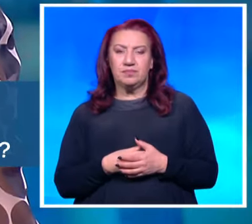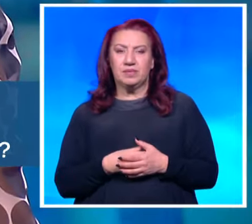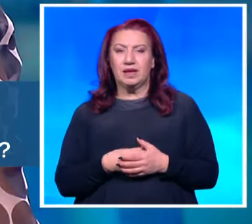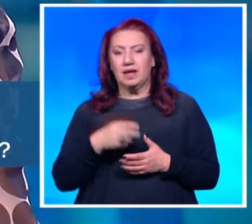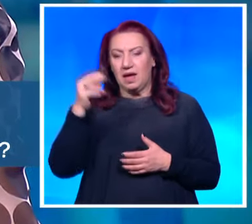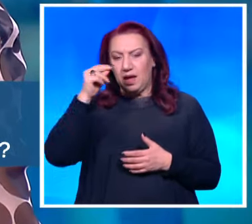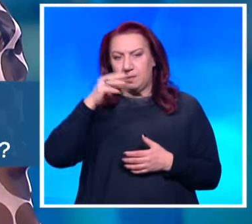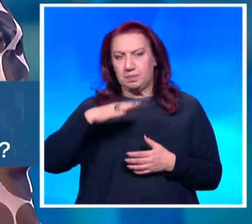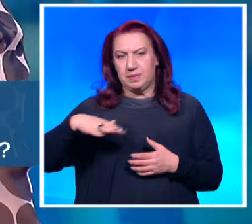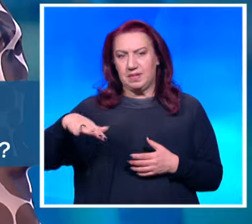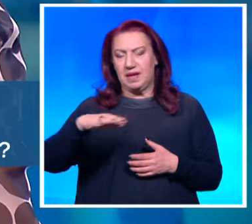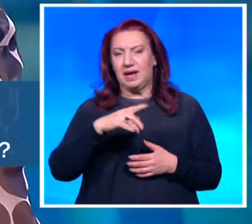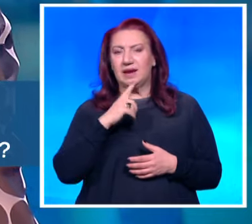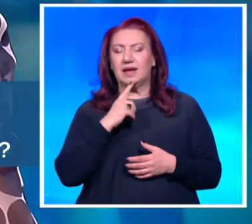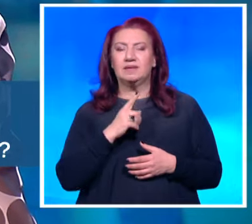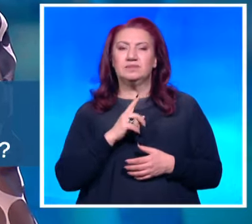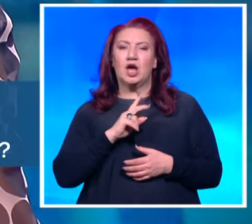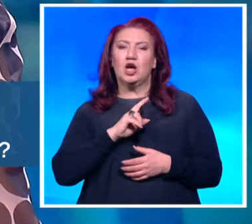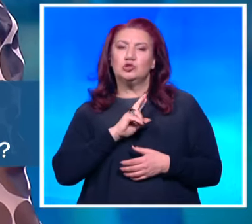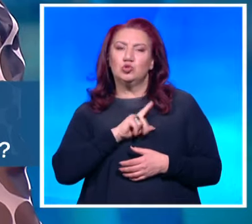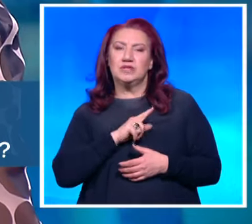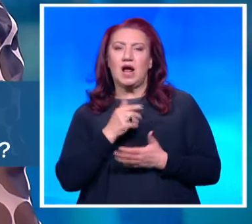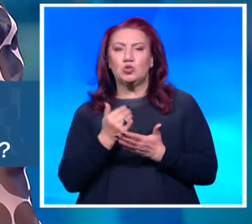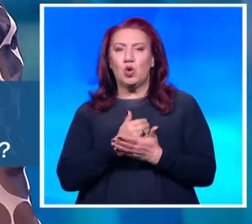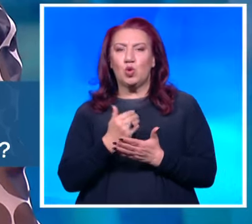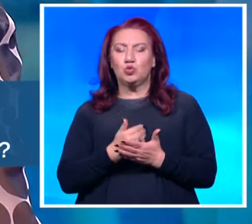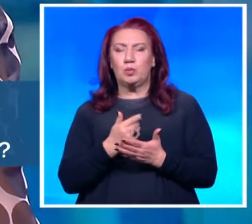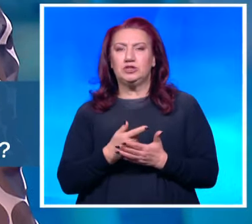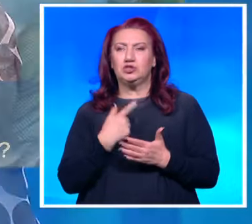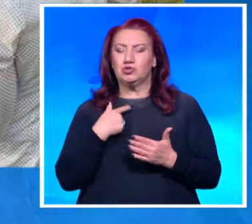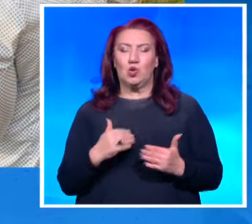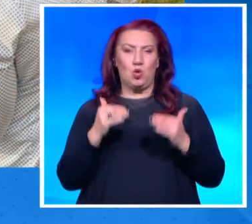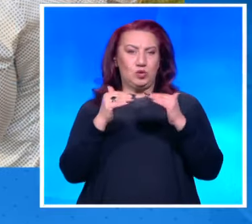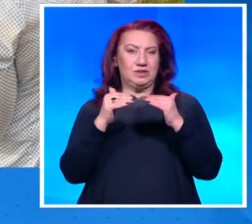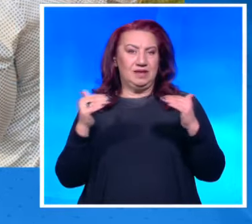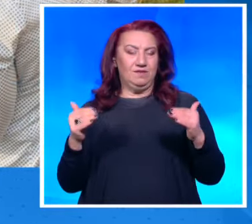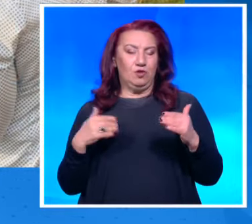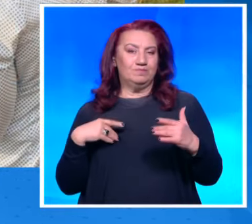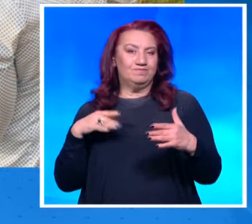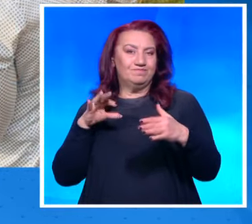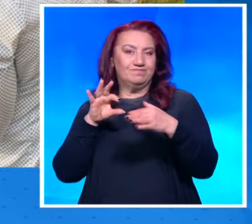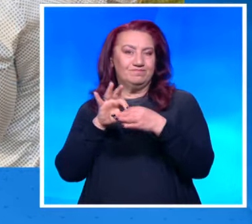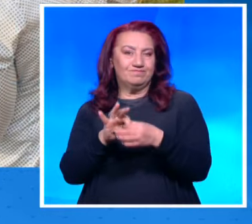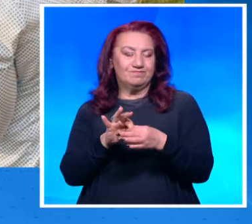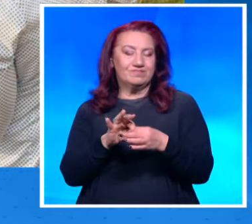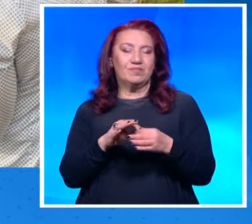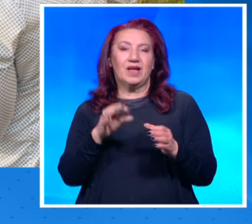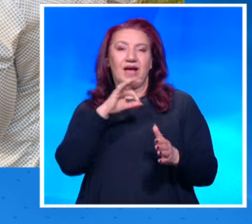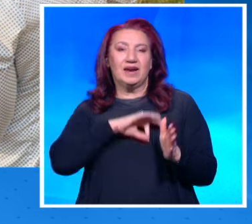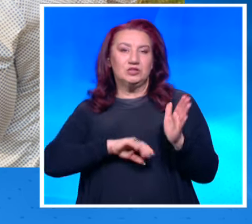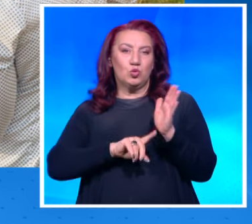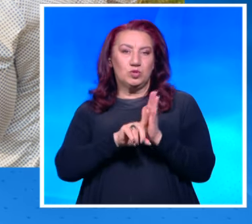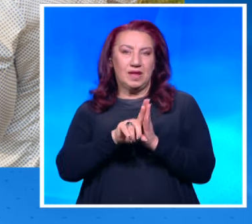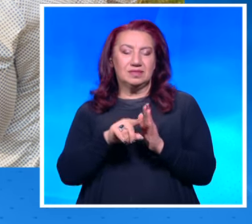в България социално-икономическия статут на учениците оказва най-голямо влияние върху резултатите, когато се сравнява